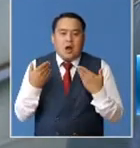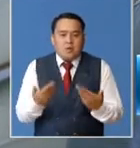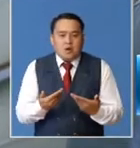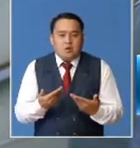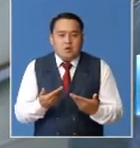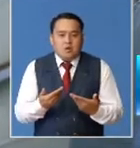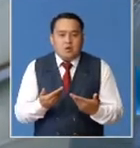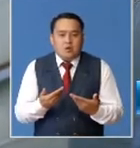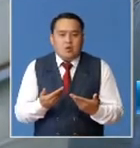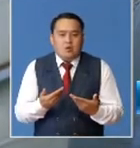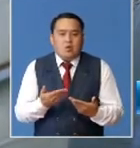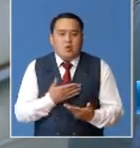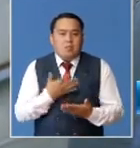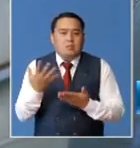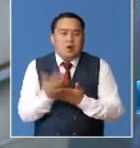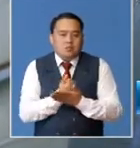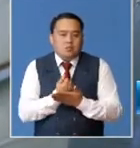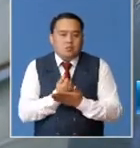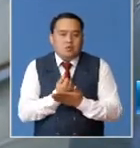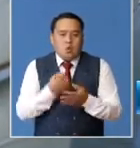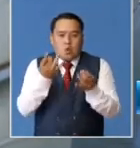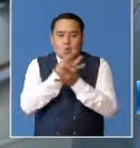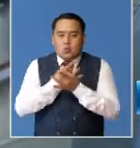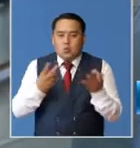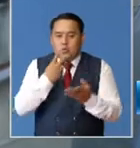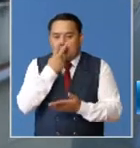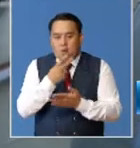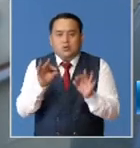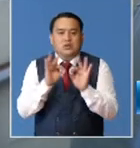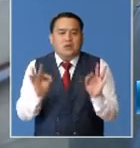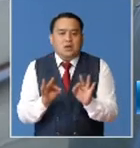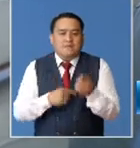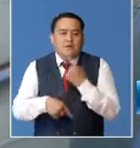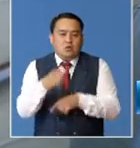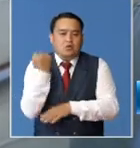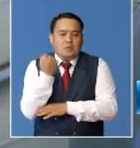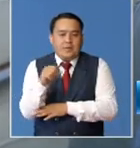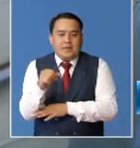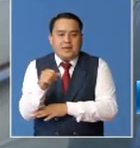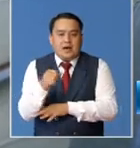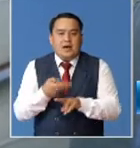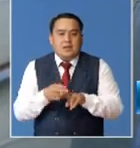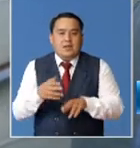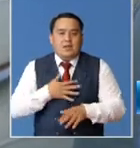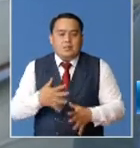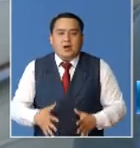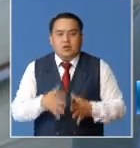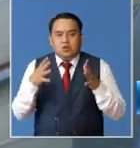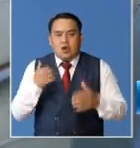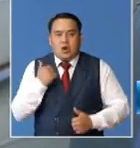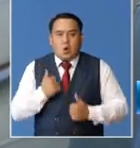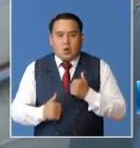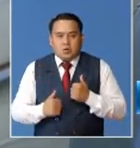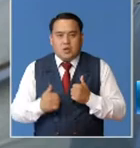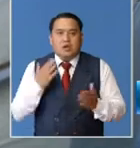не подвел нас, получил, показал нашу культуру, наше искусство и вернулся с победой. Это для нас большая гордость,